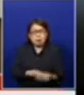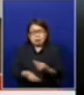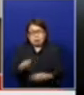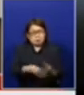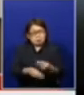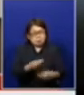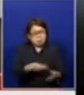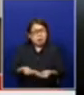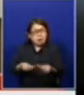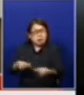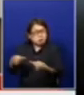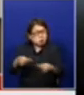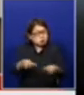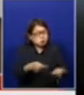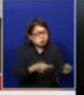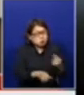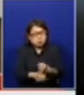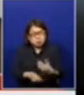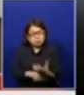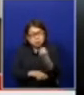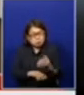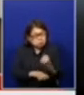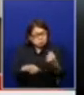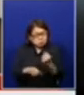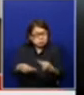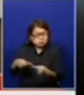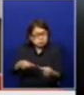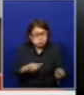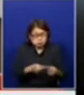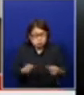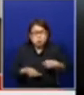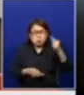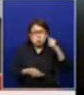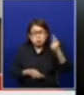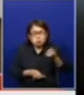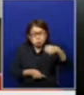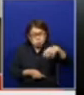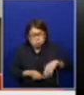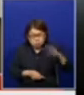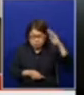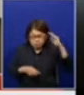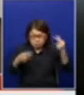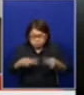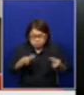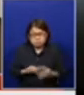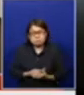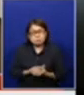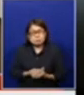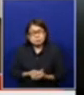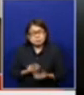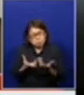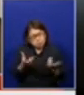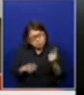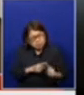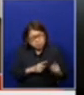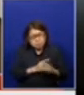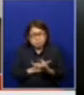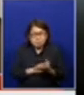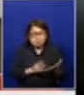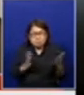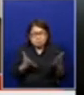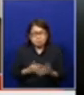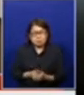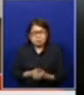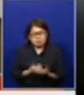ขายต่อหรือไม่ผมไม่ทราบแต่รู้ว่าองค์การทหารผ่านศึกไม่มีเครื่องไม้เครื่องมือก็เลยมีปัญหากันต้องทำเรื่องน้ำ